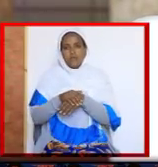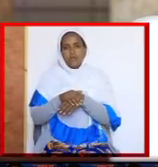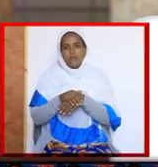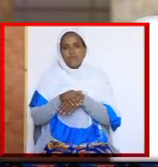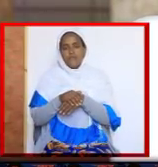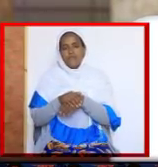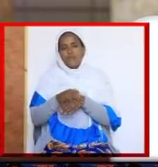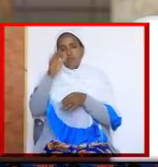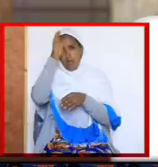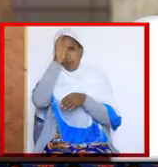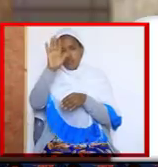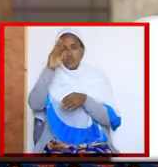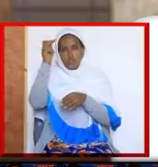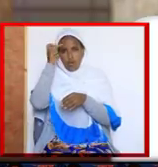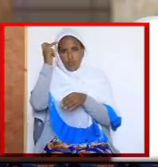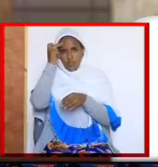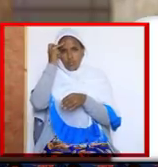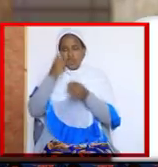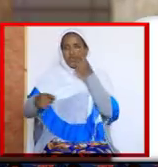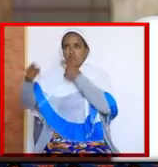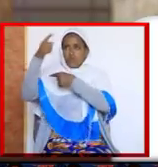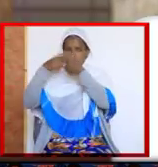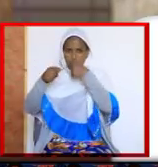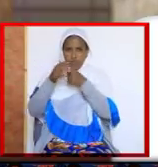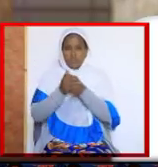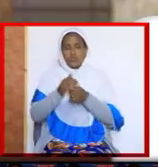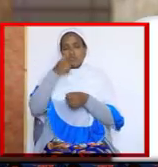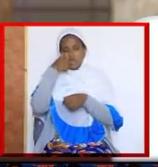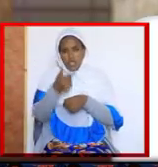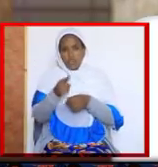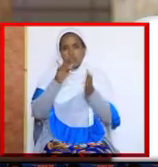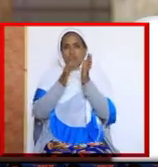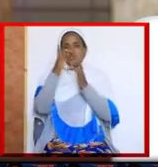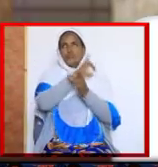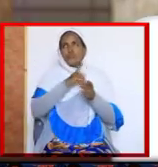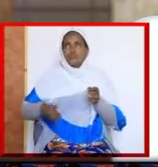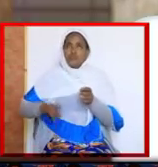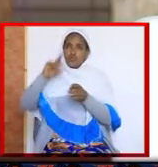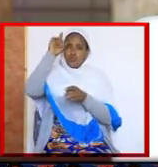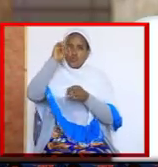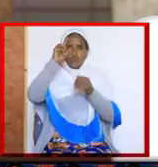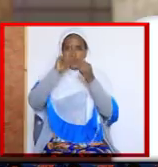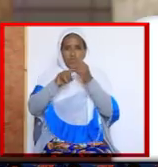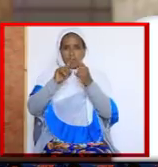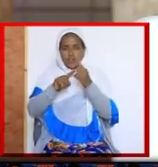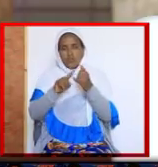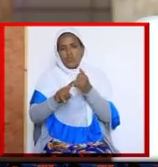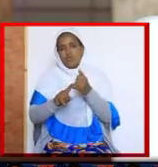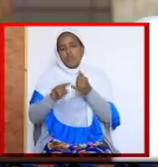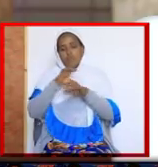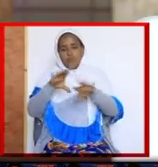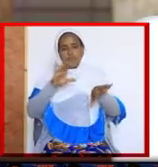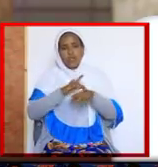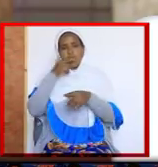ቡርክት ተብላ የተነገረች መንግስቱ ከመጨረሻው በምድር ላይ የተነገረበት ነው። ሕፃናት አንደበት ያልፈቱ አንደበት የሌላቸው